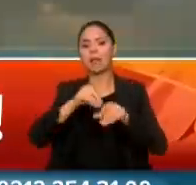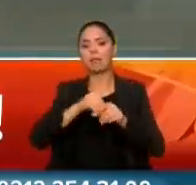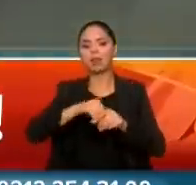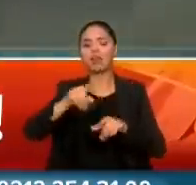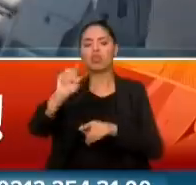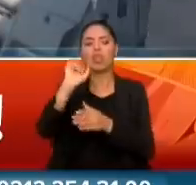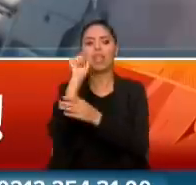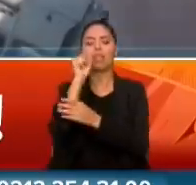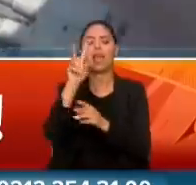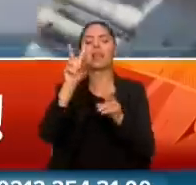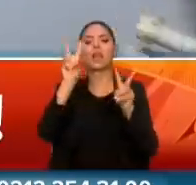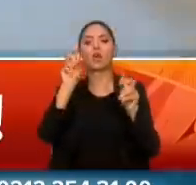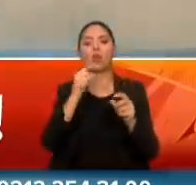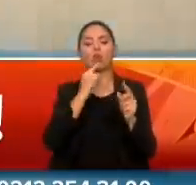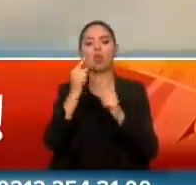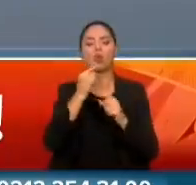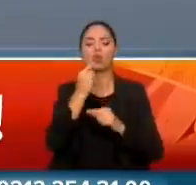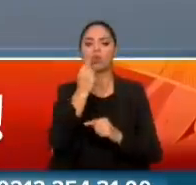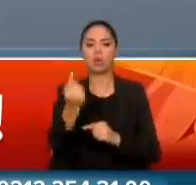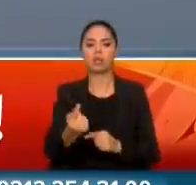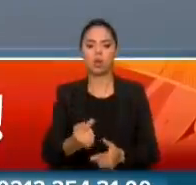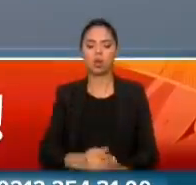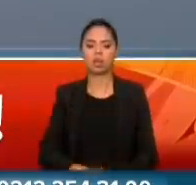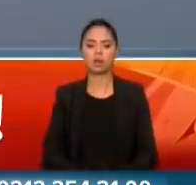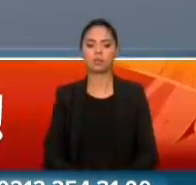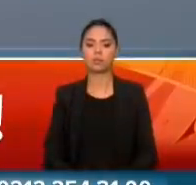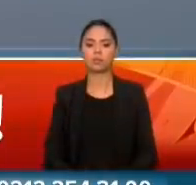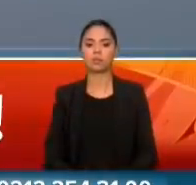teknik bazı konuların gündeme geleceğini belirtiyor.